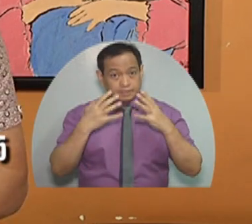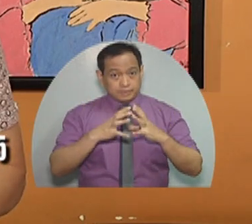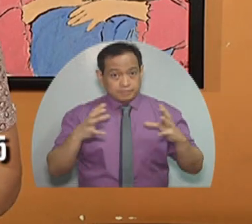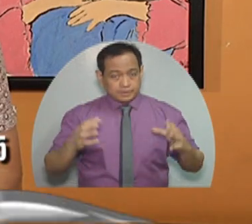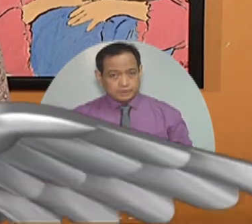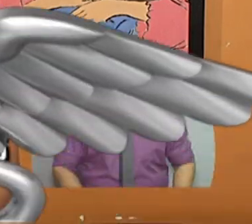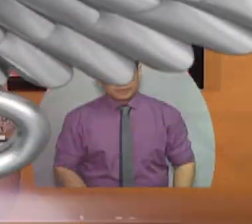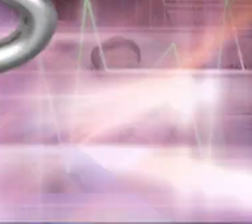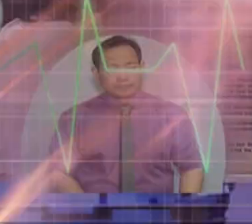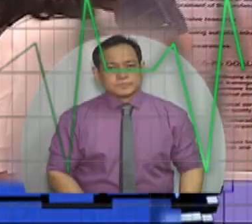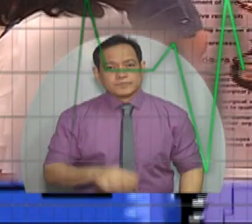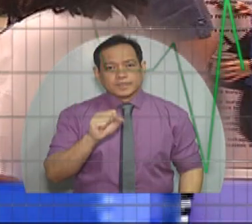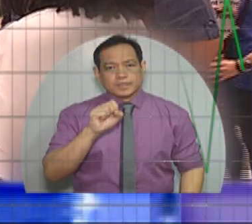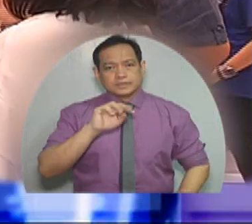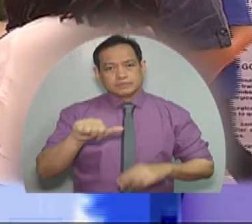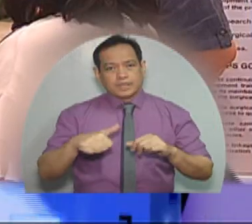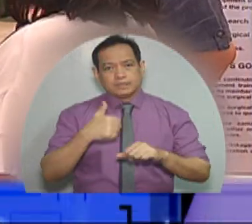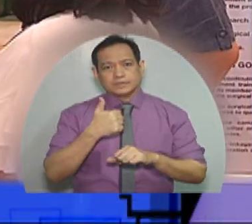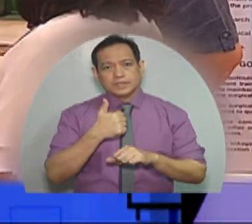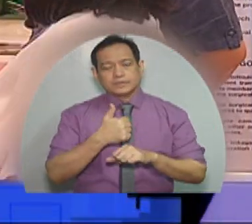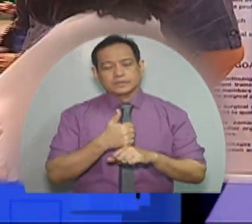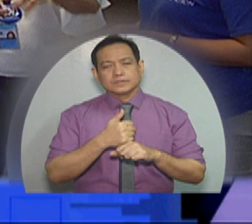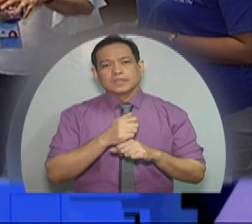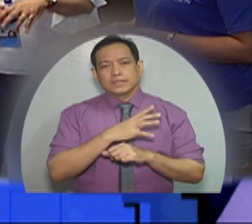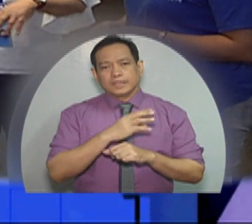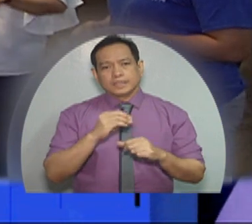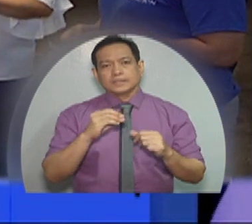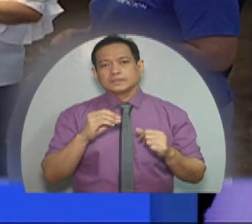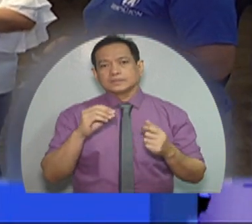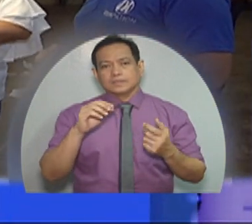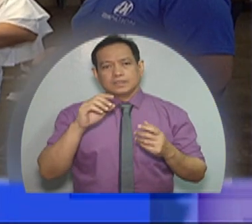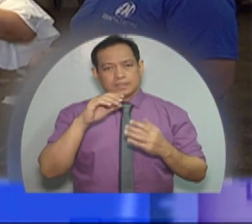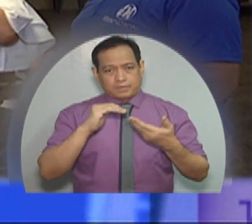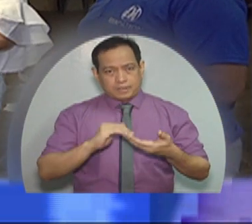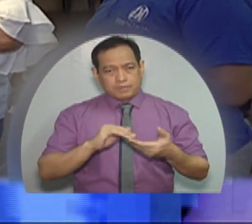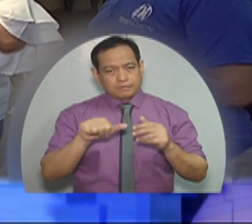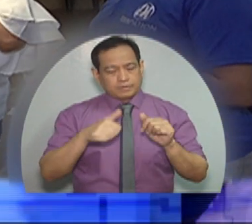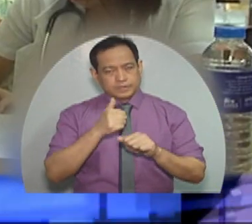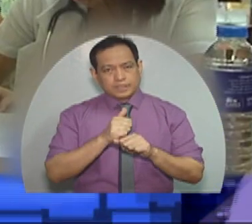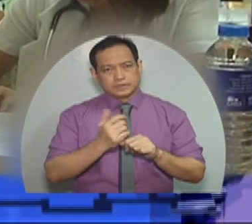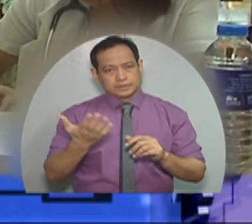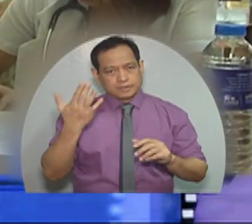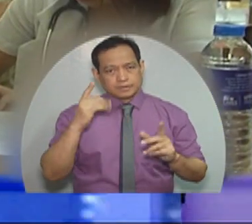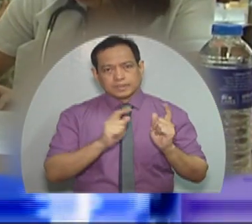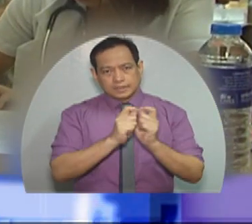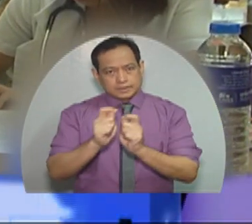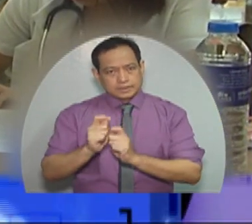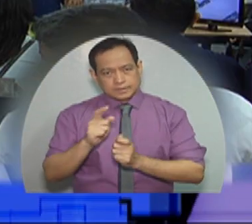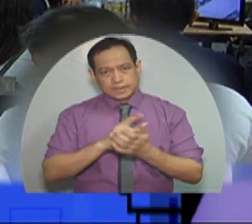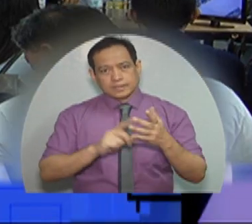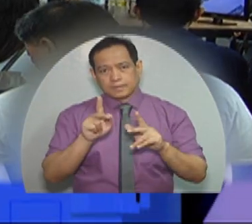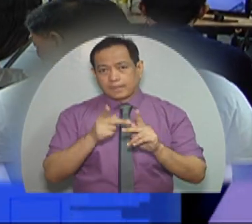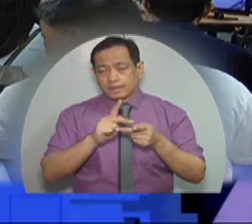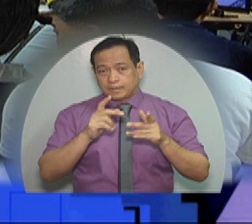maraming salamat po. Ang SM Foundation at Kapwa Comalco Foundation ay matagal nang magkatuwang sa